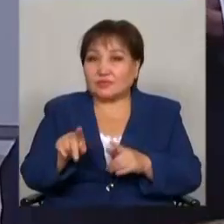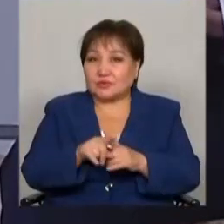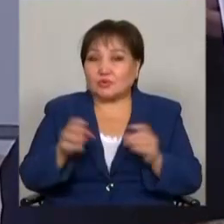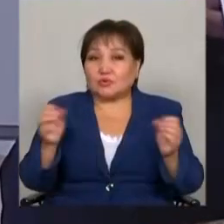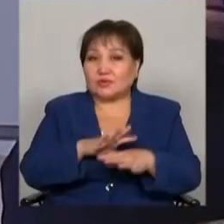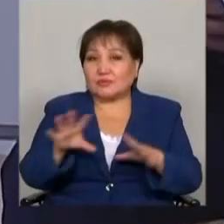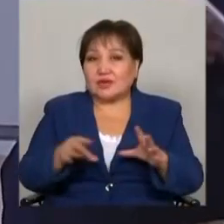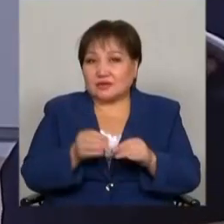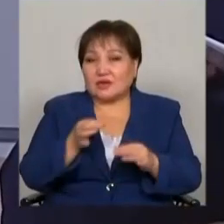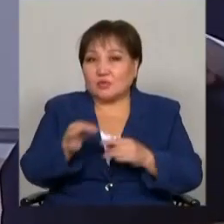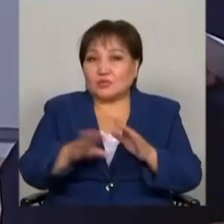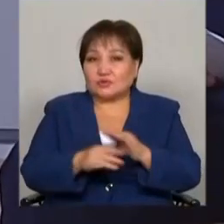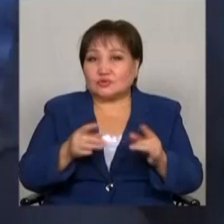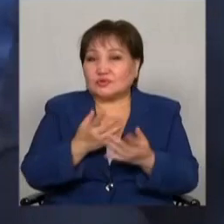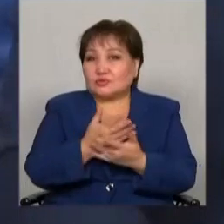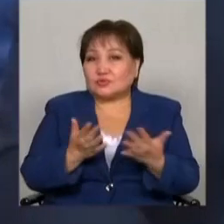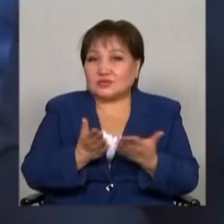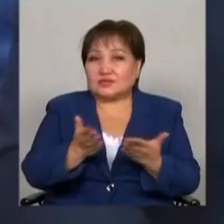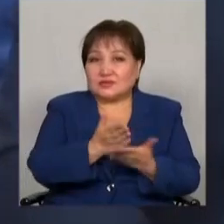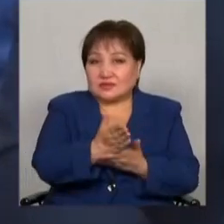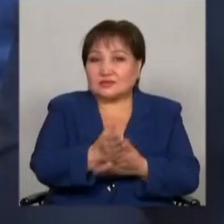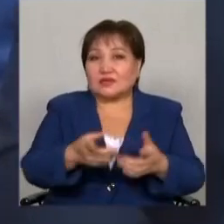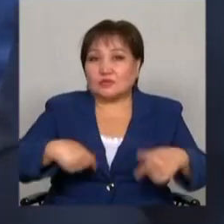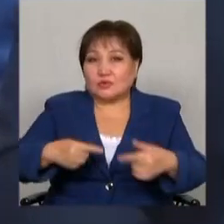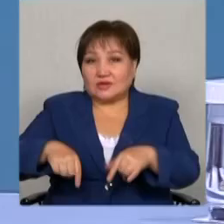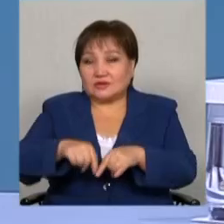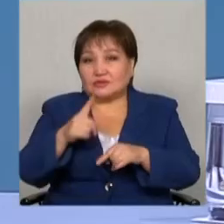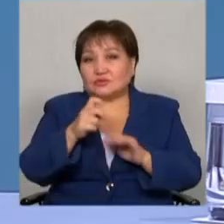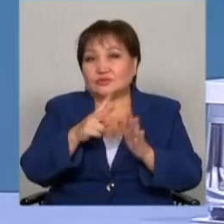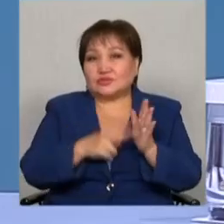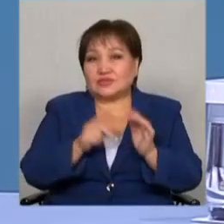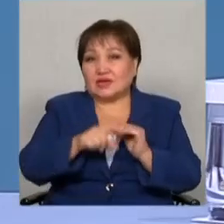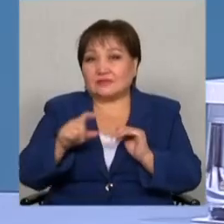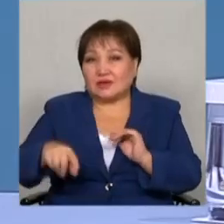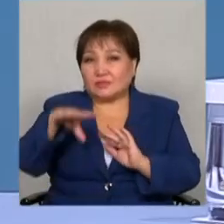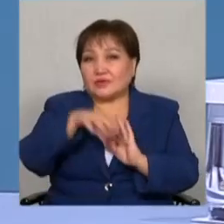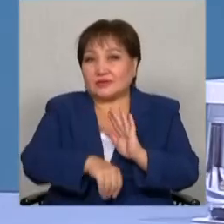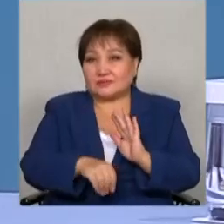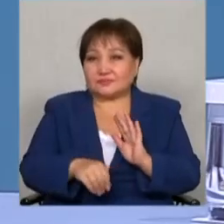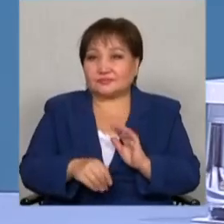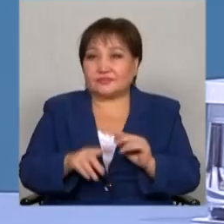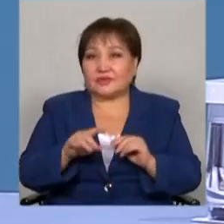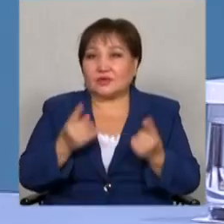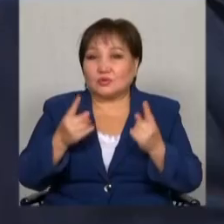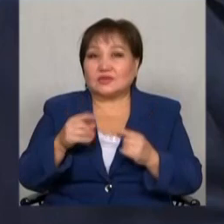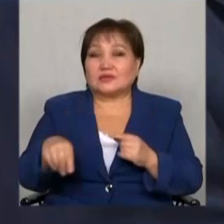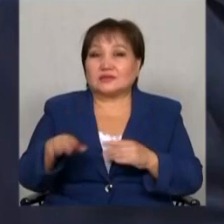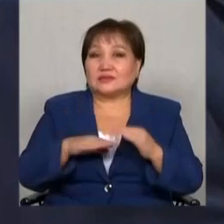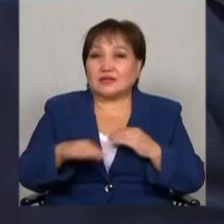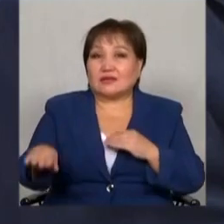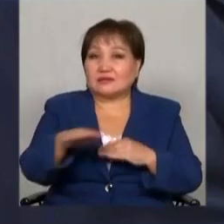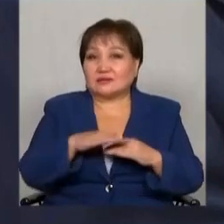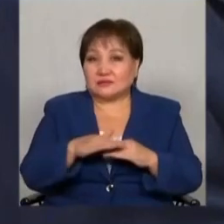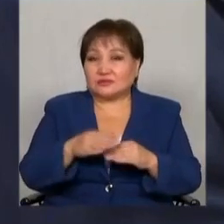сан түрлі саланың әр буынның өкілдерінен құралған 117 адам бар. Ұлы даланың төрінде тұрған Ұлытау талай